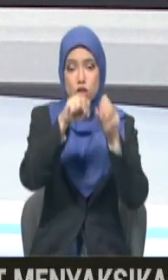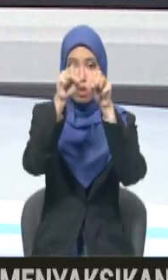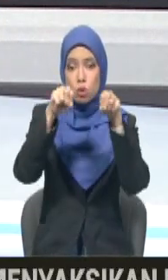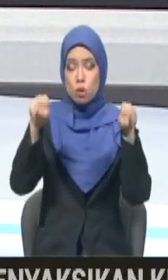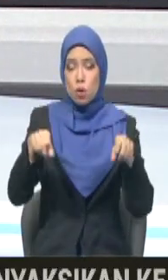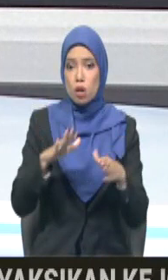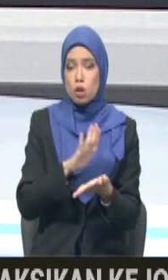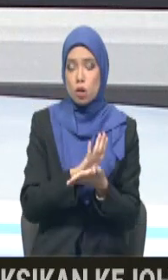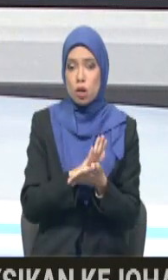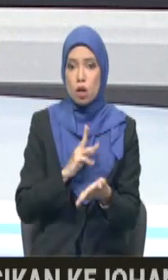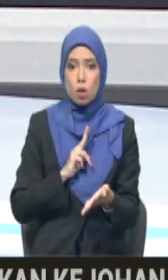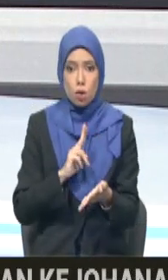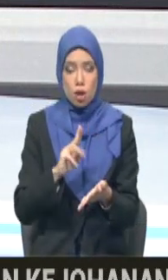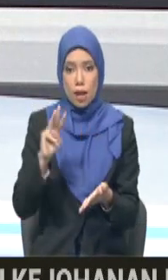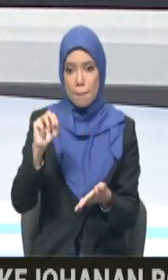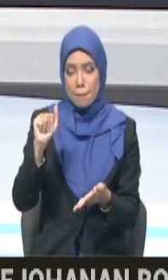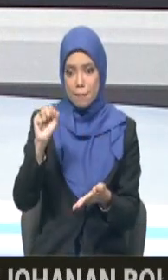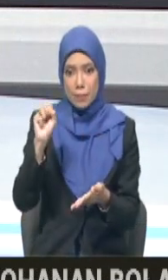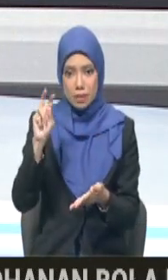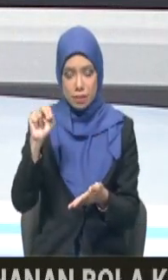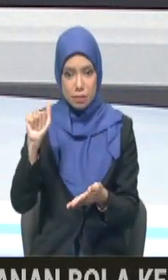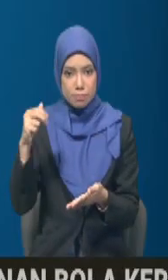agama pengiran anak puterinah